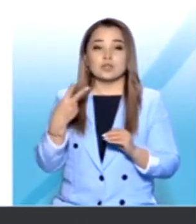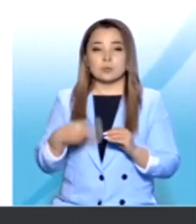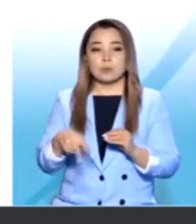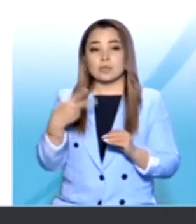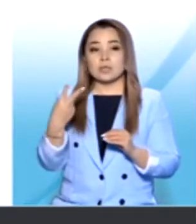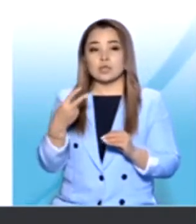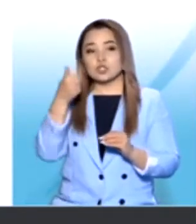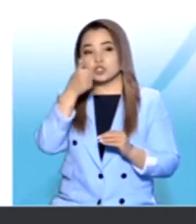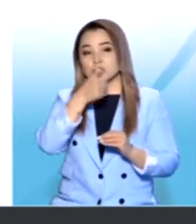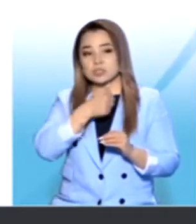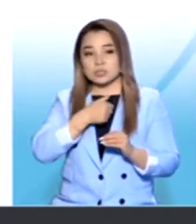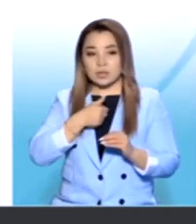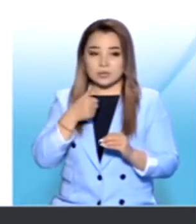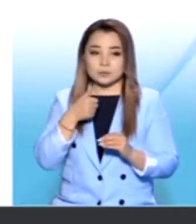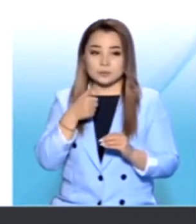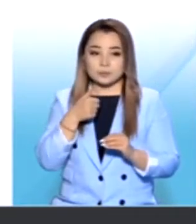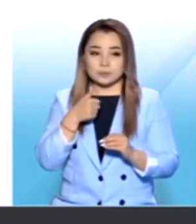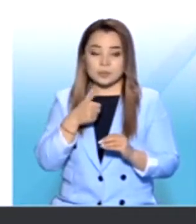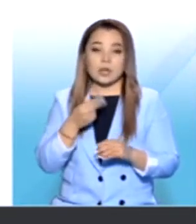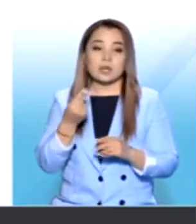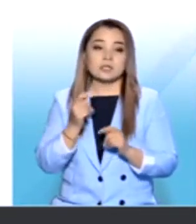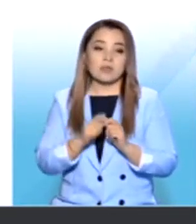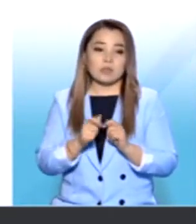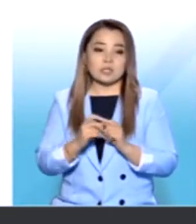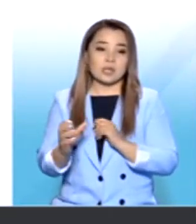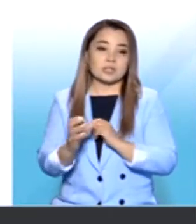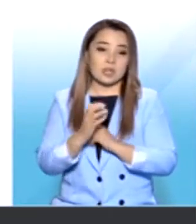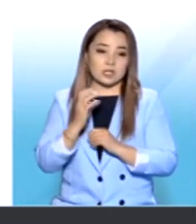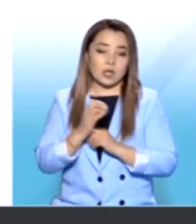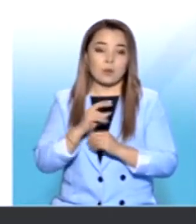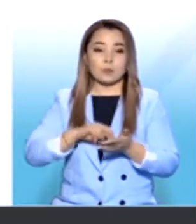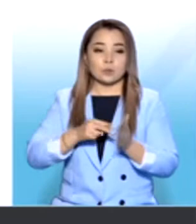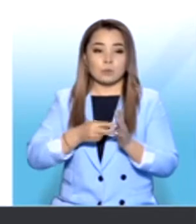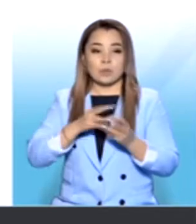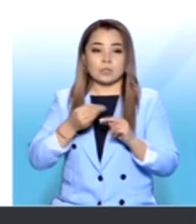2022 жылға инвестициялық жобаны іске асу